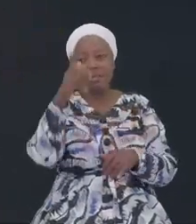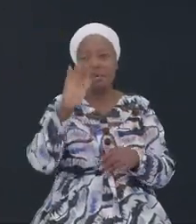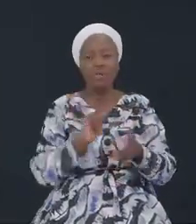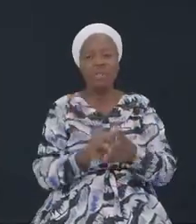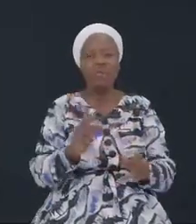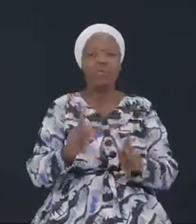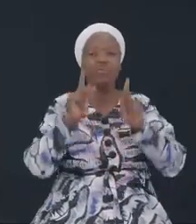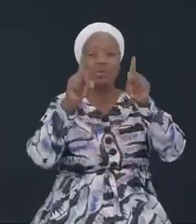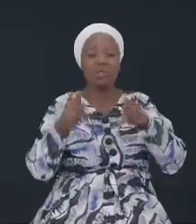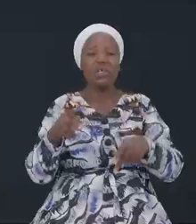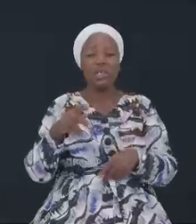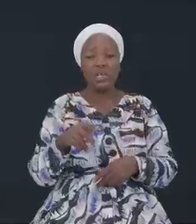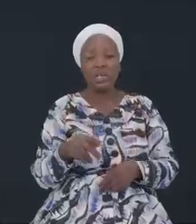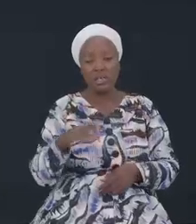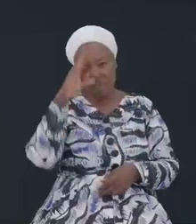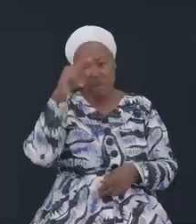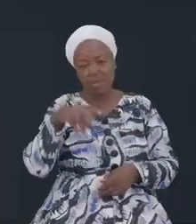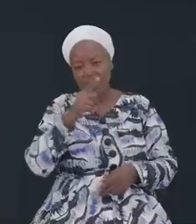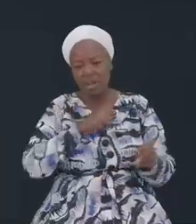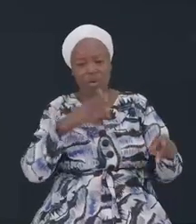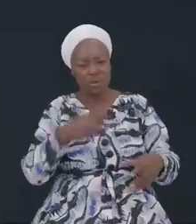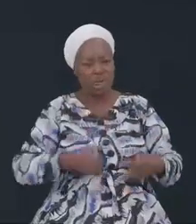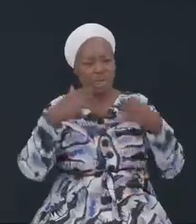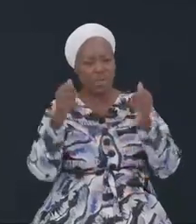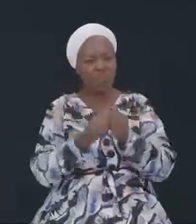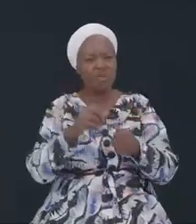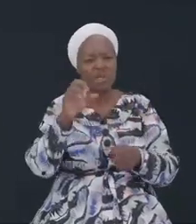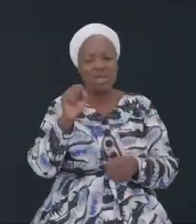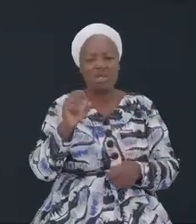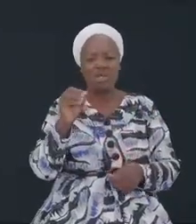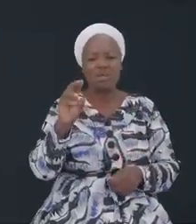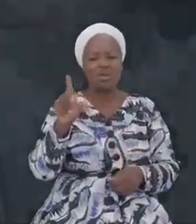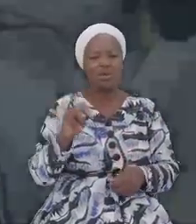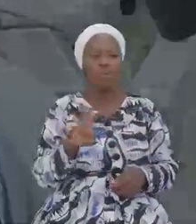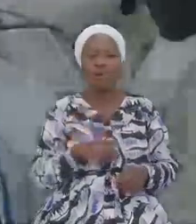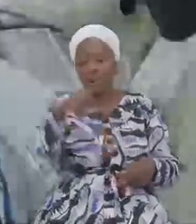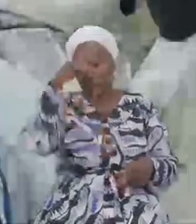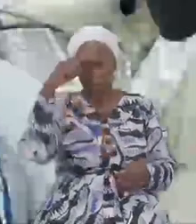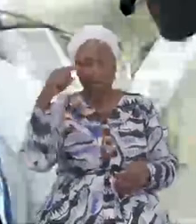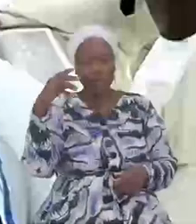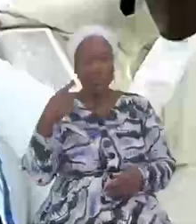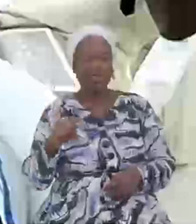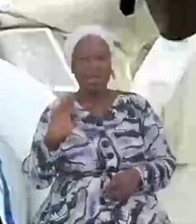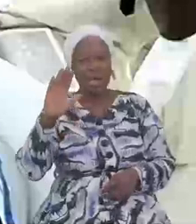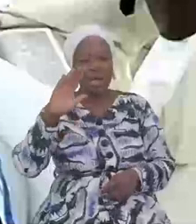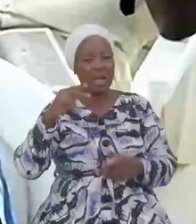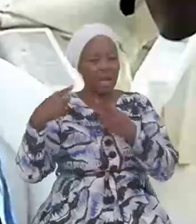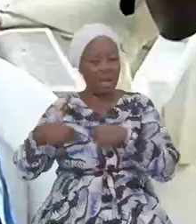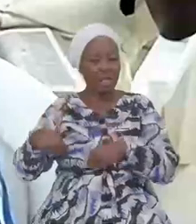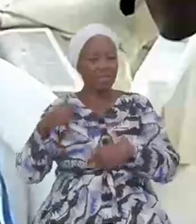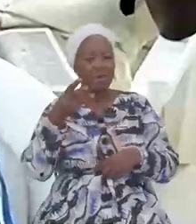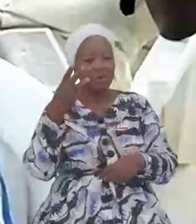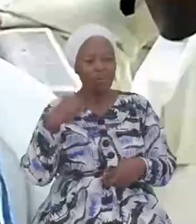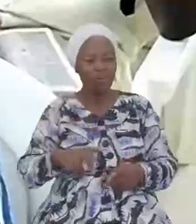l'Éternel fut irrité contre Salomon parce qu'il avait détourné son cœur de